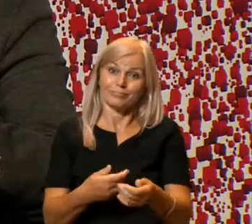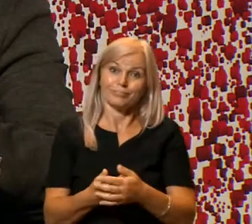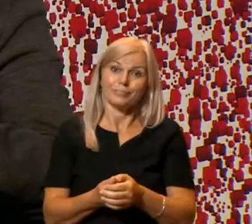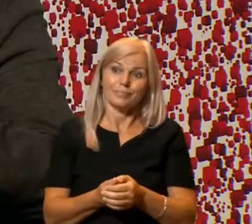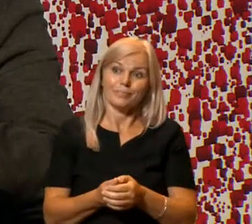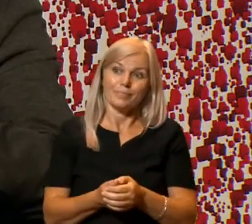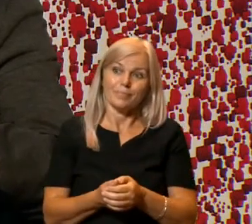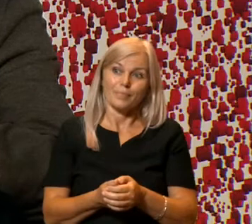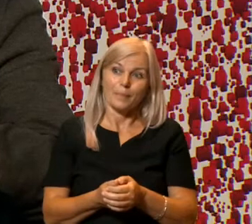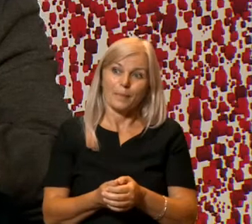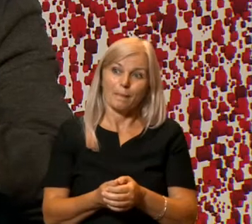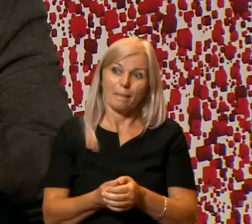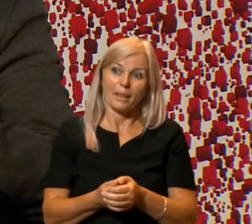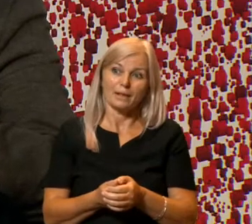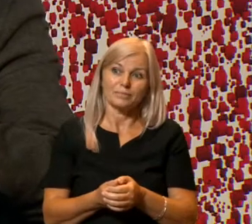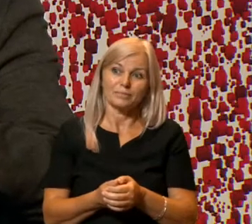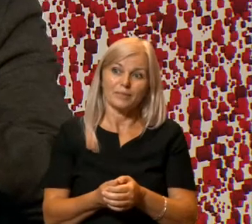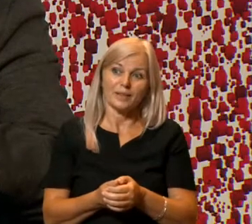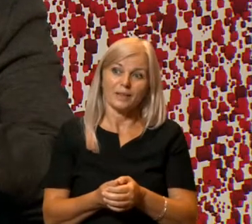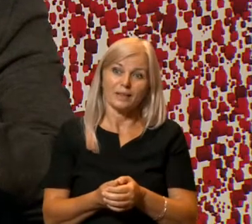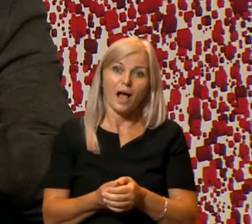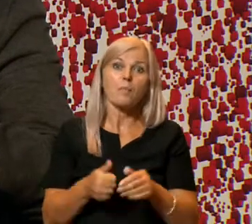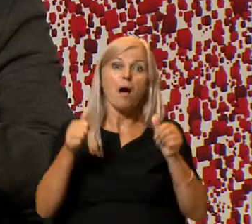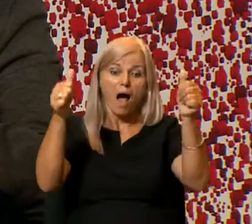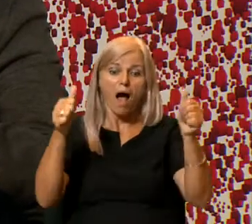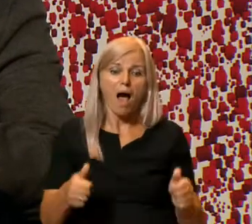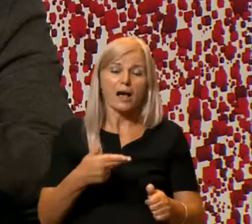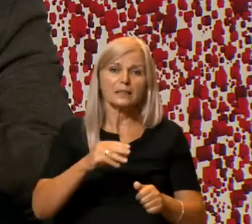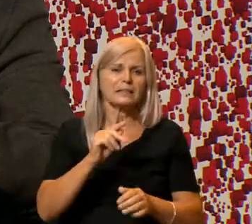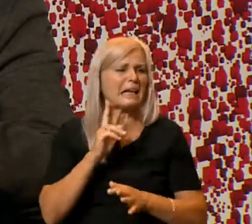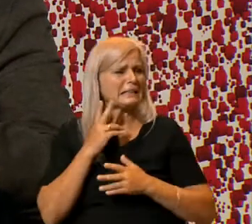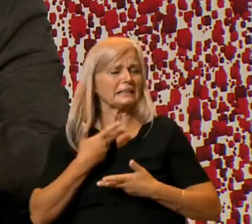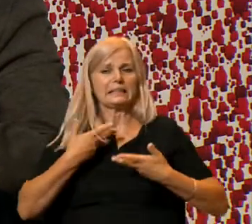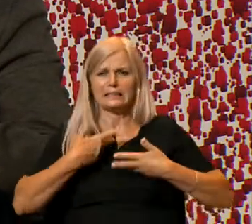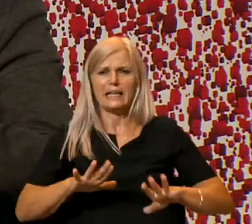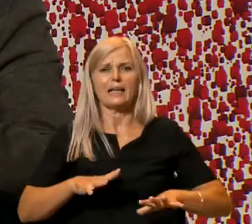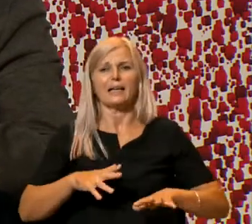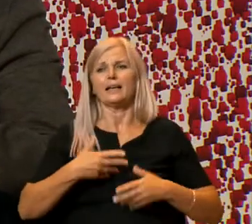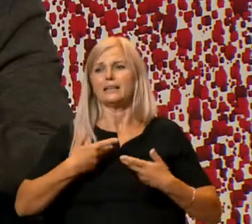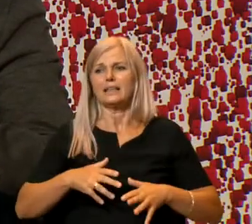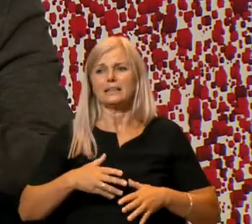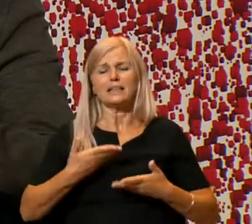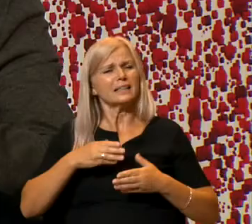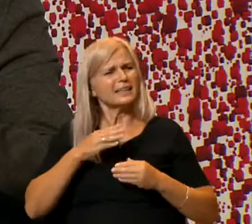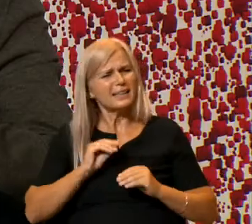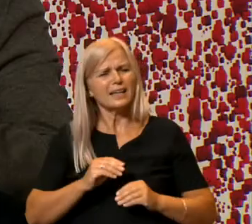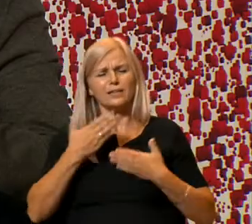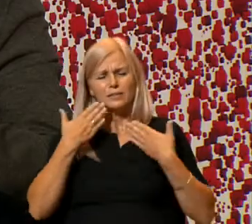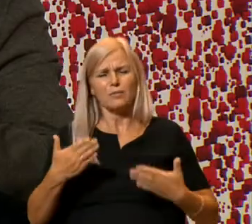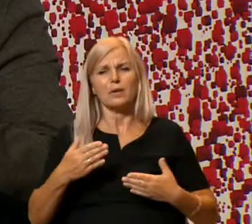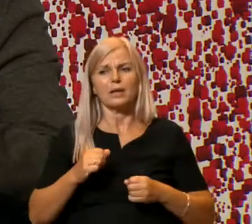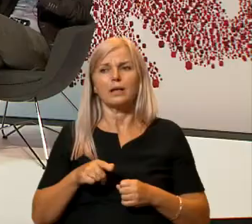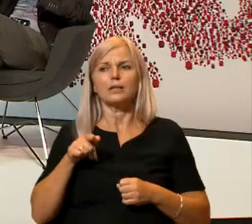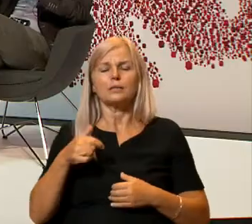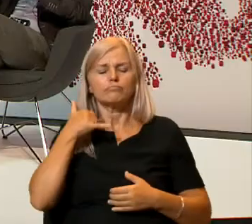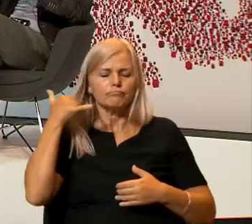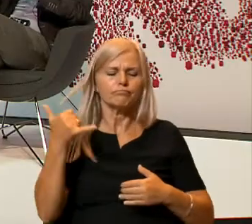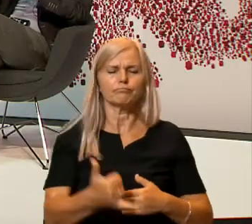Albo też przeprowadzi ankietę i państwo odpowiadają nie, dziękuję, odkładają państwo słuchawkę. I jest to